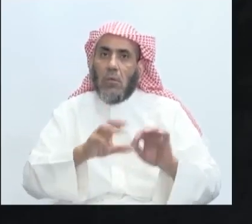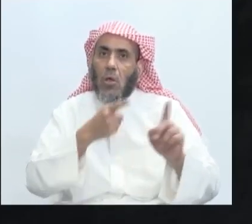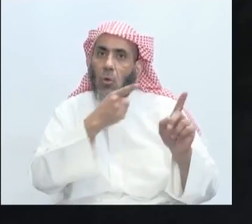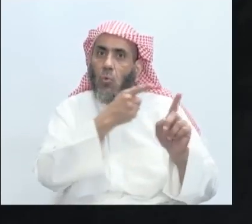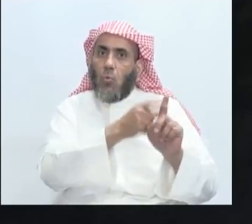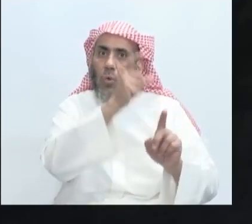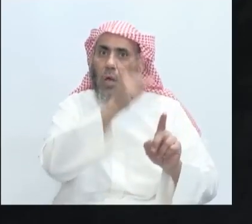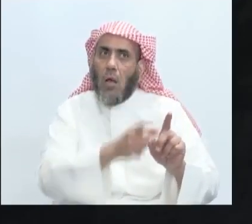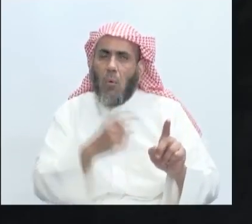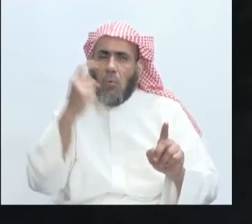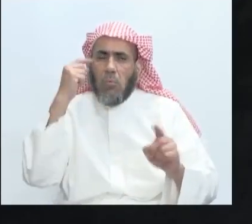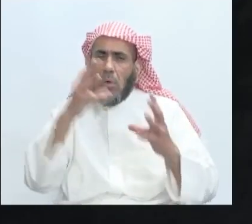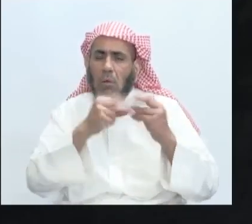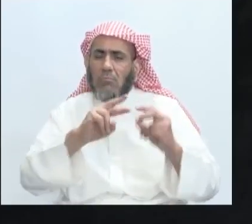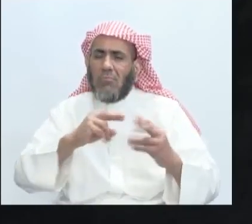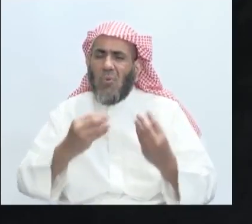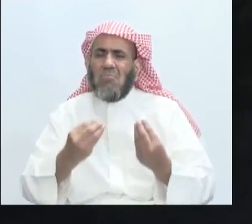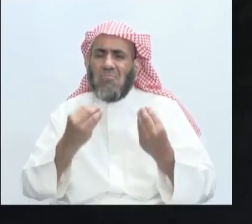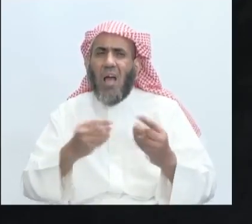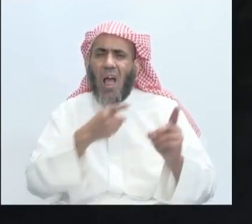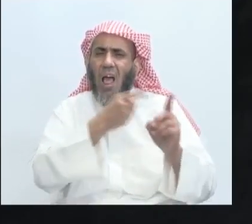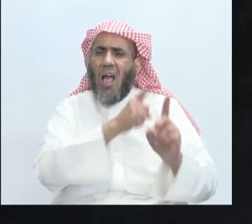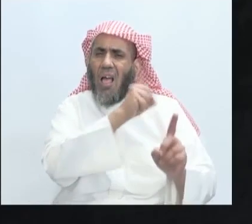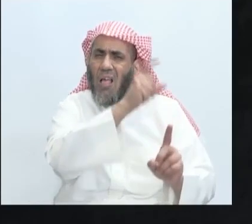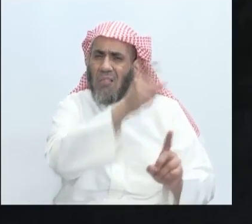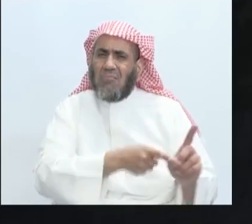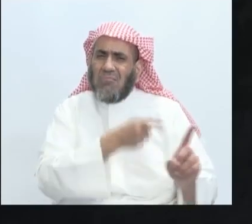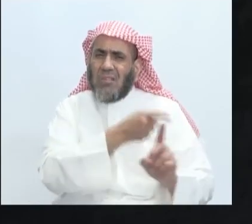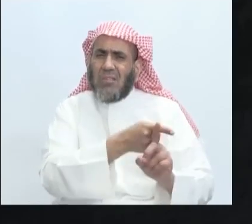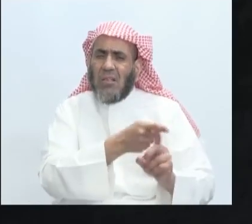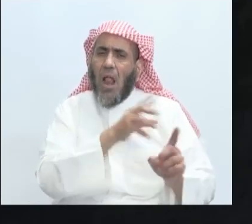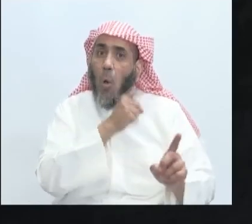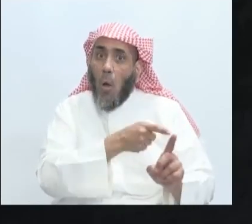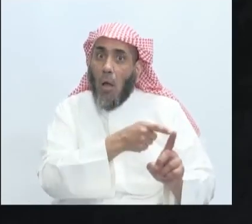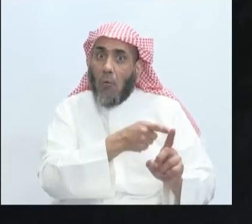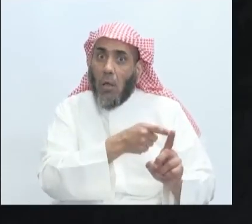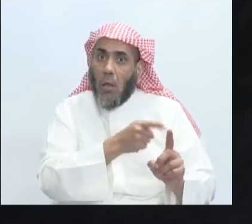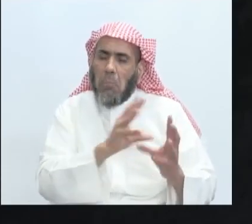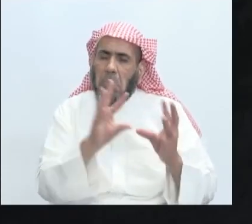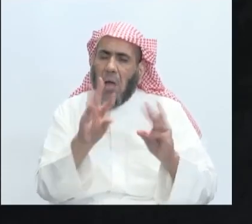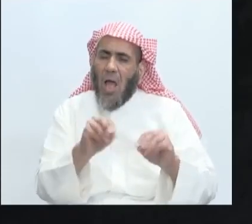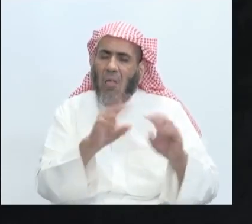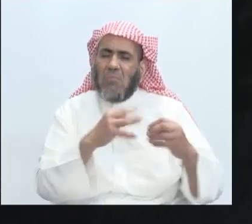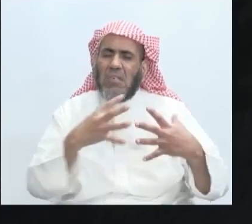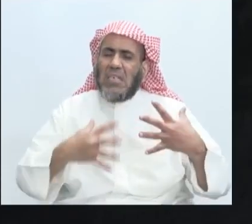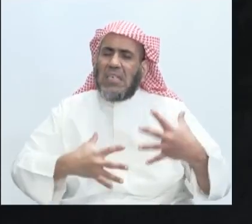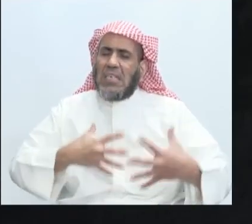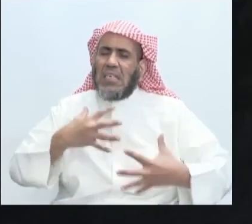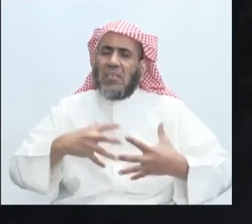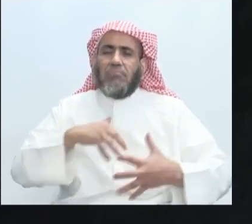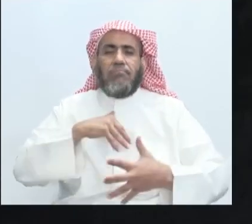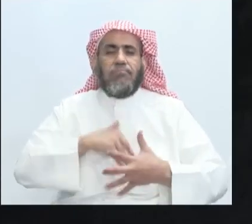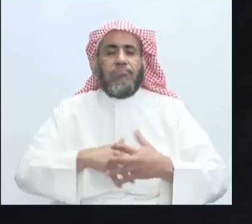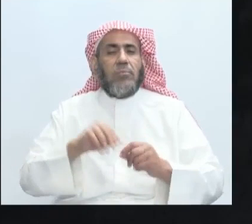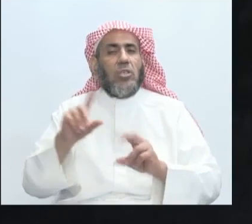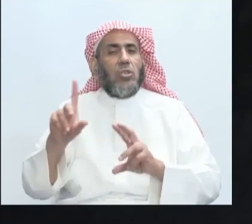نطلق او نتعرف نوعا ما على ان هذا الشخص لديه بعض من الاضطرابات النفسيه